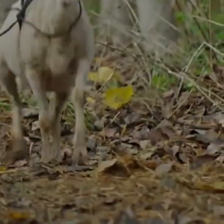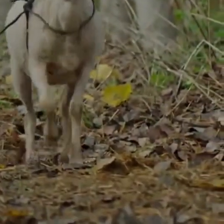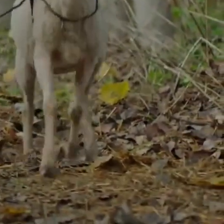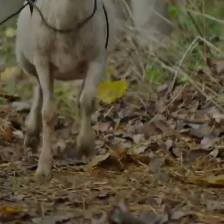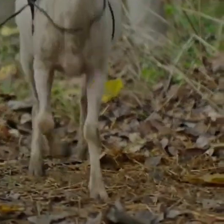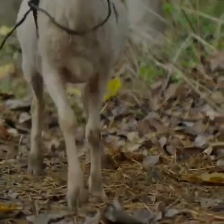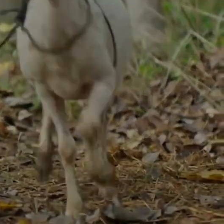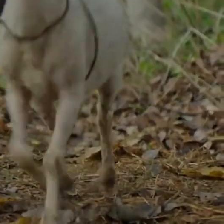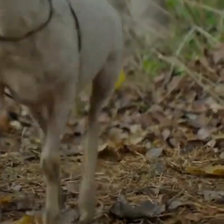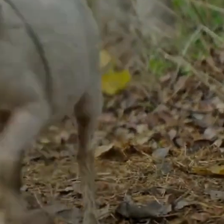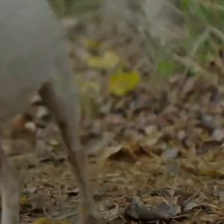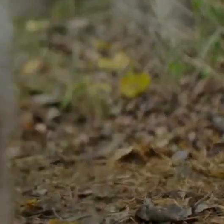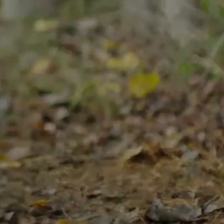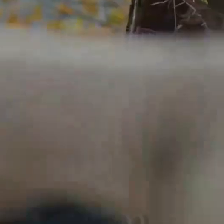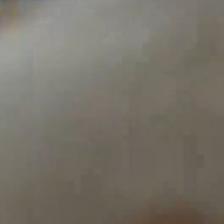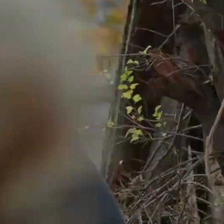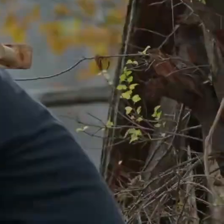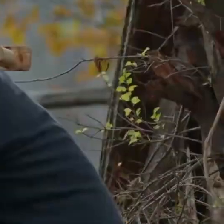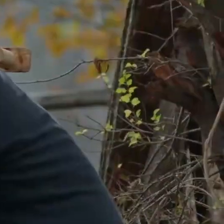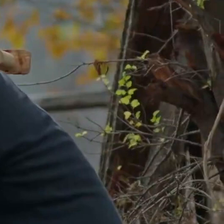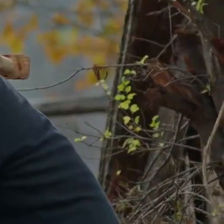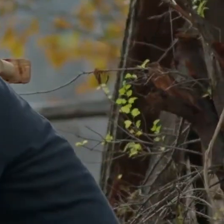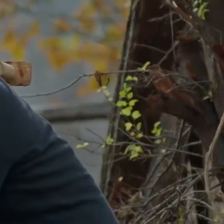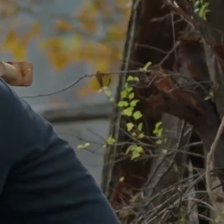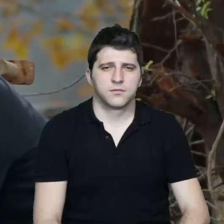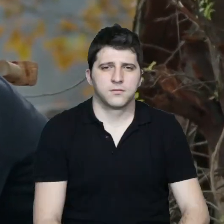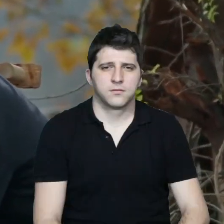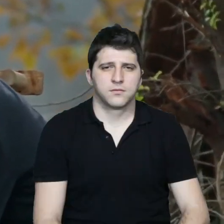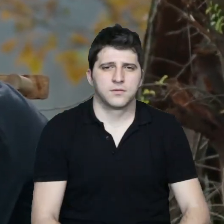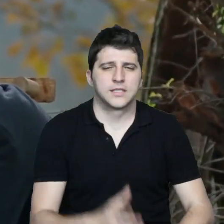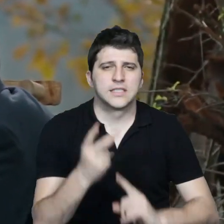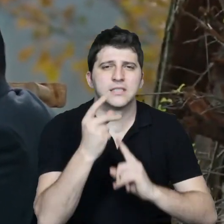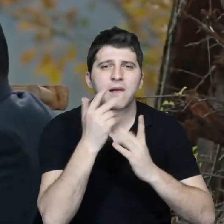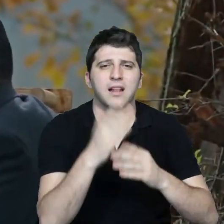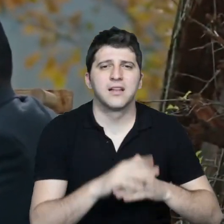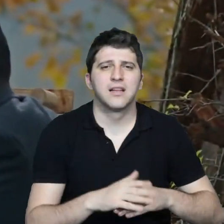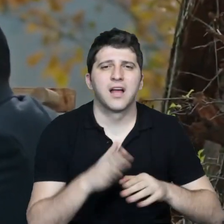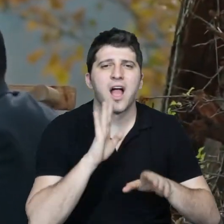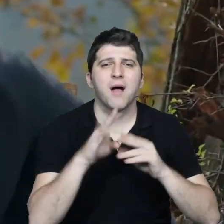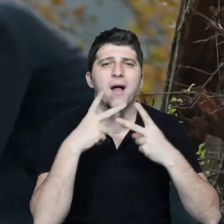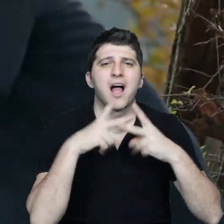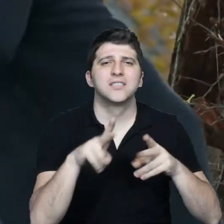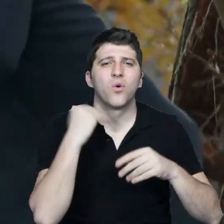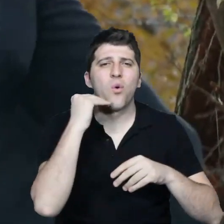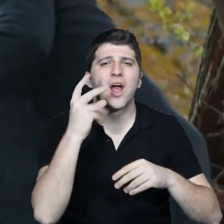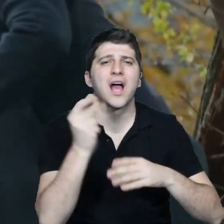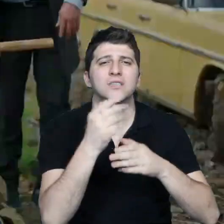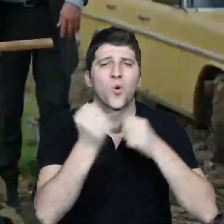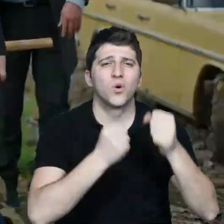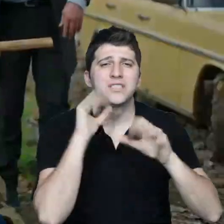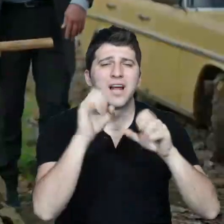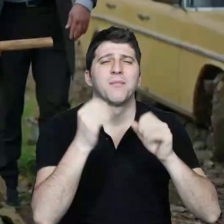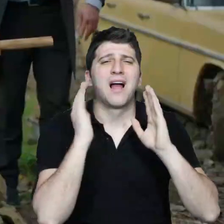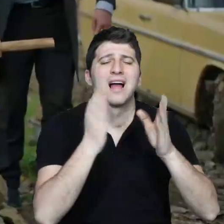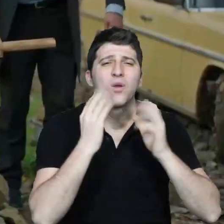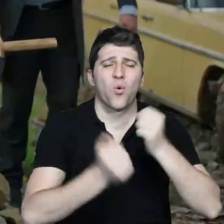Diğer yandaki kapı açık kalmış. Koyun aşağı atladı, koşuyor. İsmail, kapı açık, koyun filerde çekti. Koşun yakalayalım.